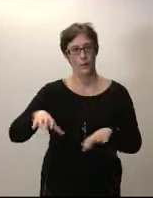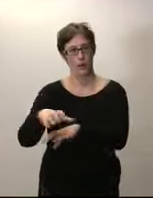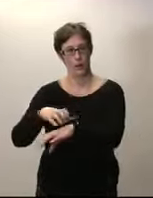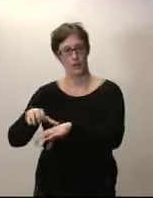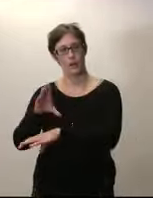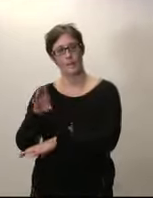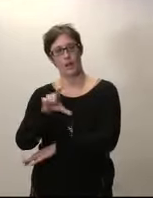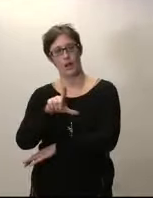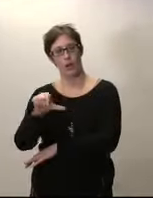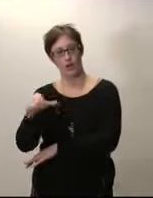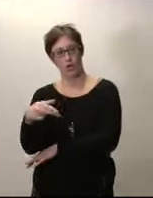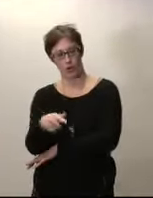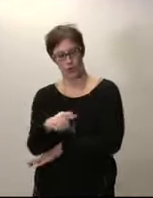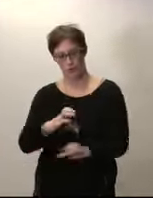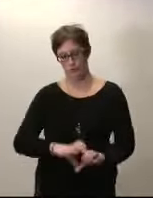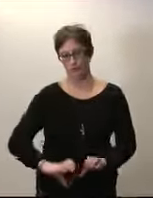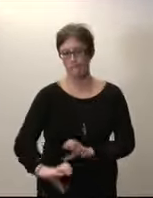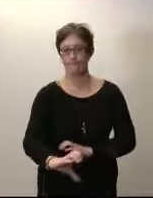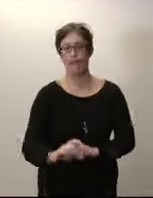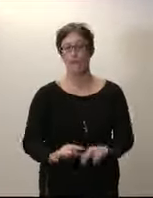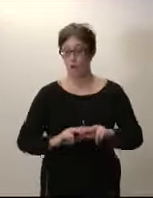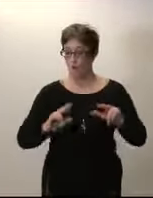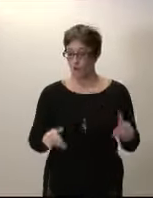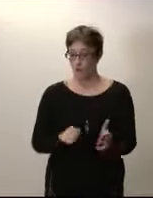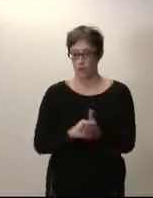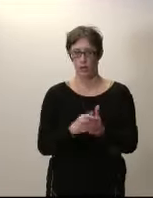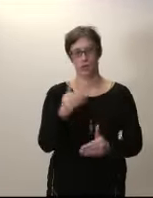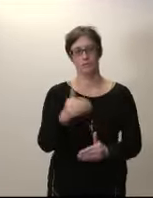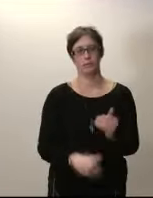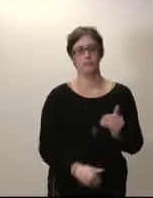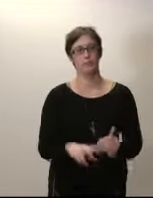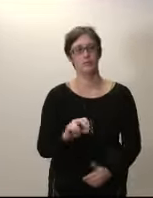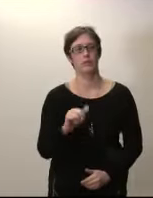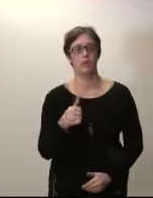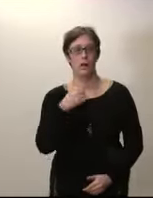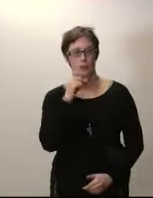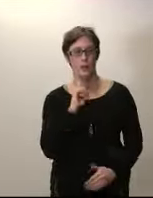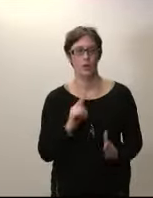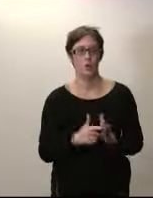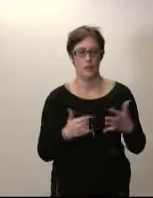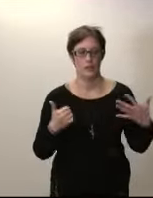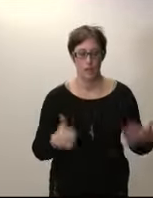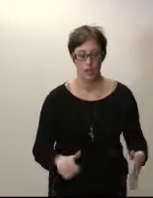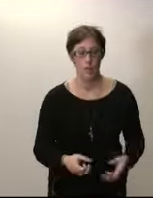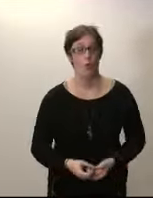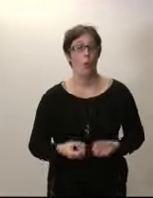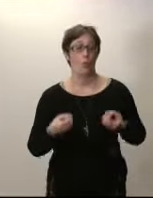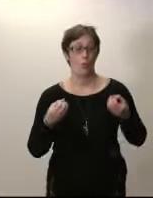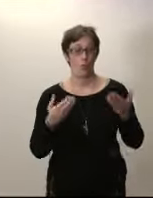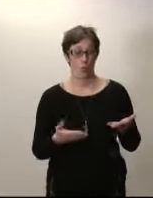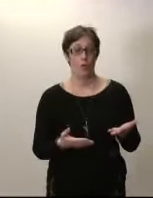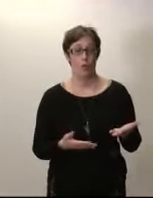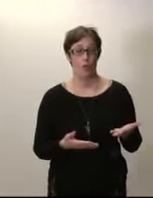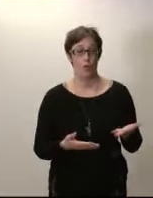d'une convention qui arrive à expiration le 31 mai 2016. Il est proposé de réserver une suite favorable à la demande